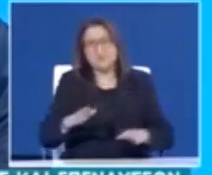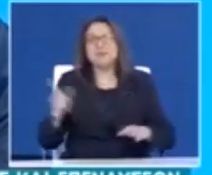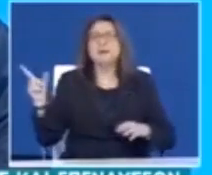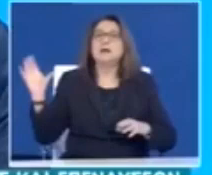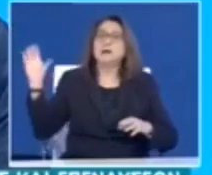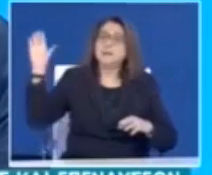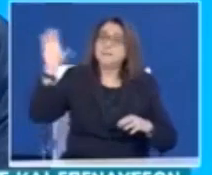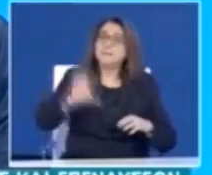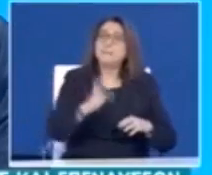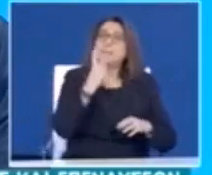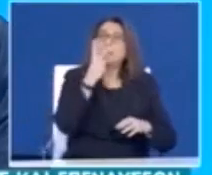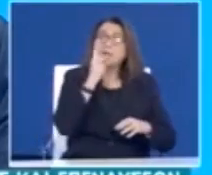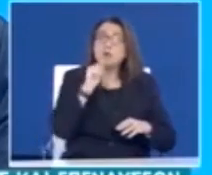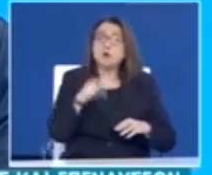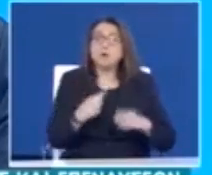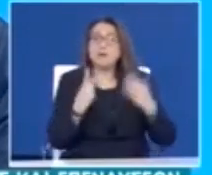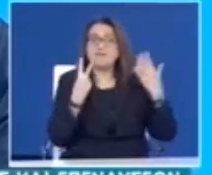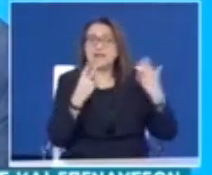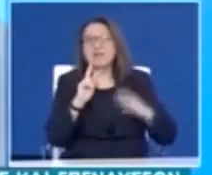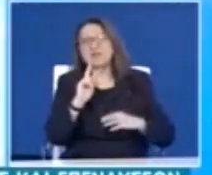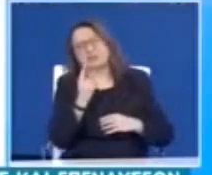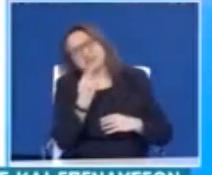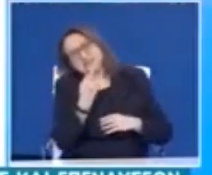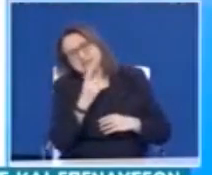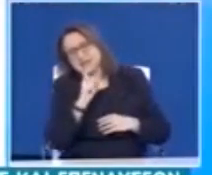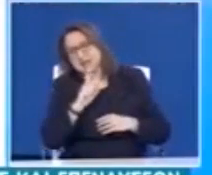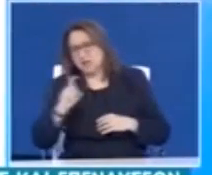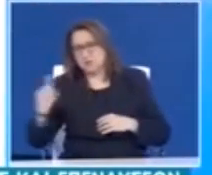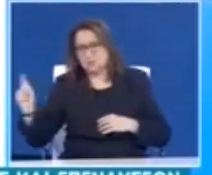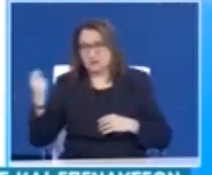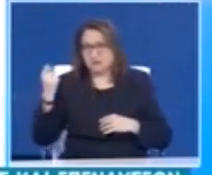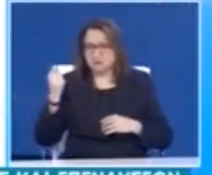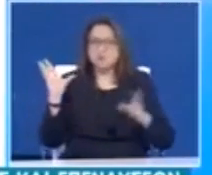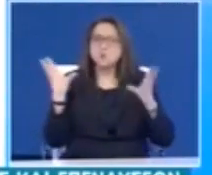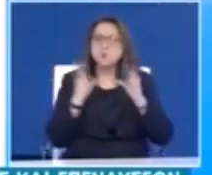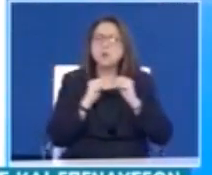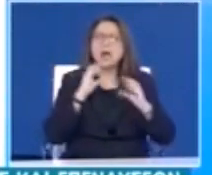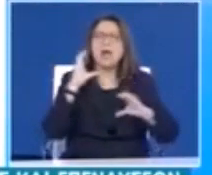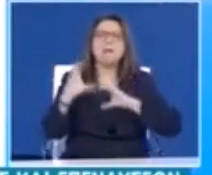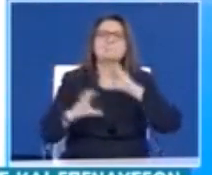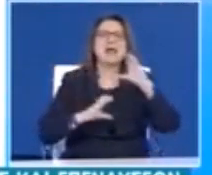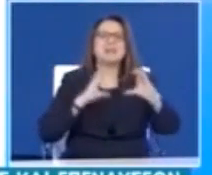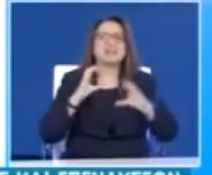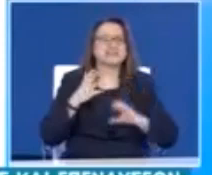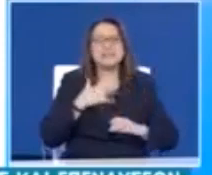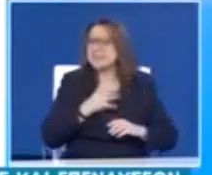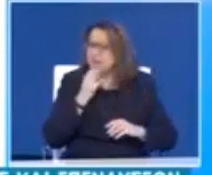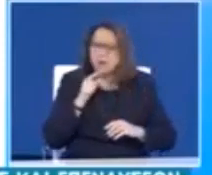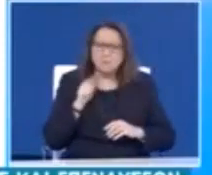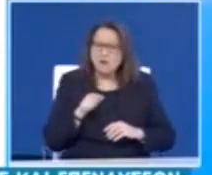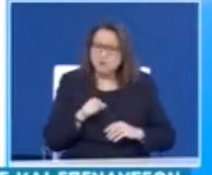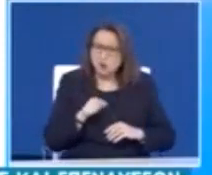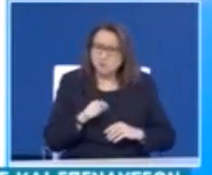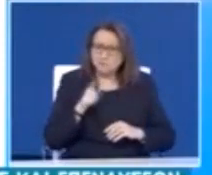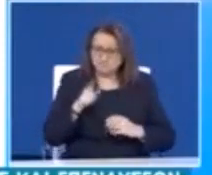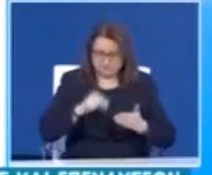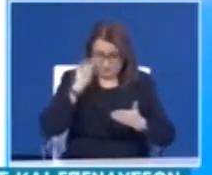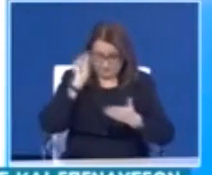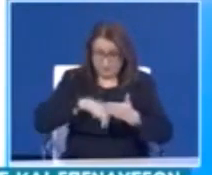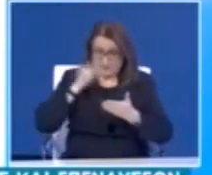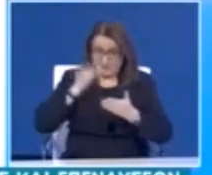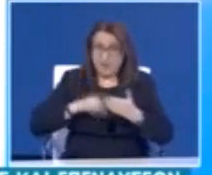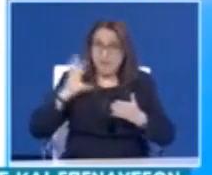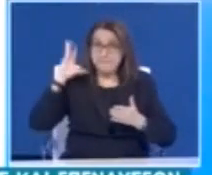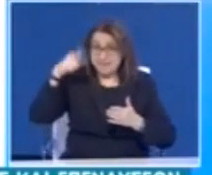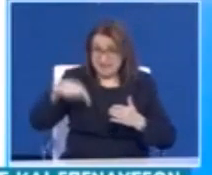ύψους 2,7 δισεκατομμυρίων. Για να καταλάβετε τι θα πει αυτό. Το σύνολο των νέων σήμερα εγκρίσεων που είχαμε ήταν